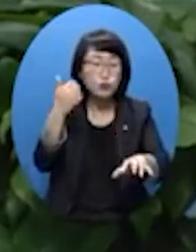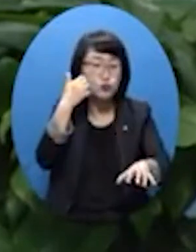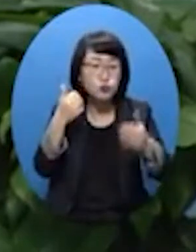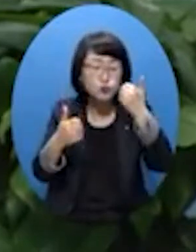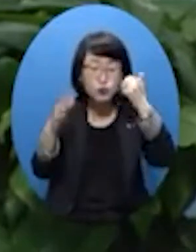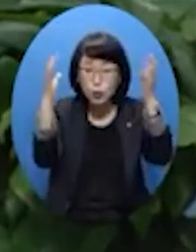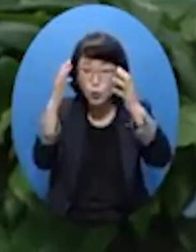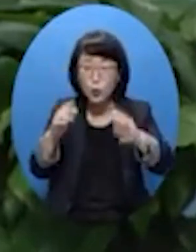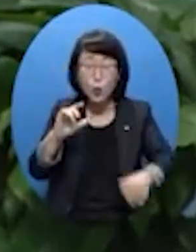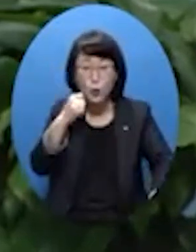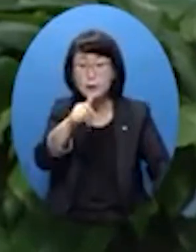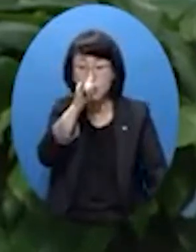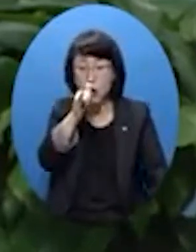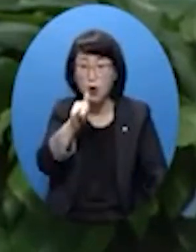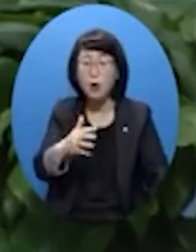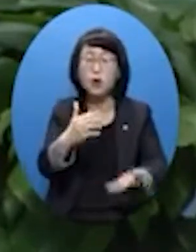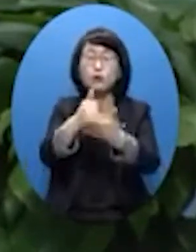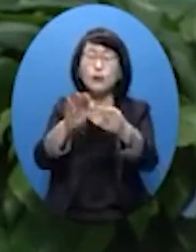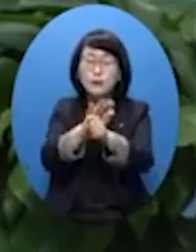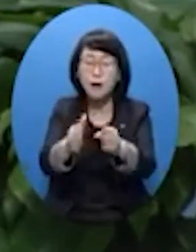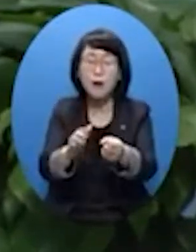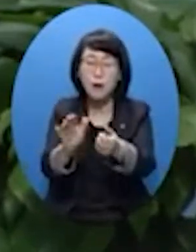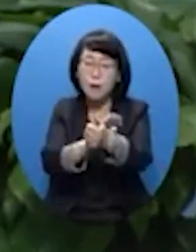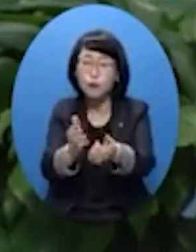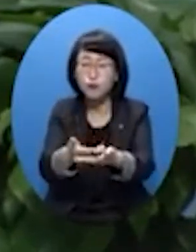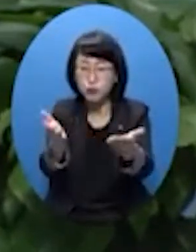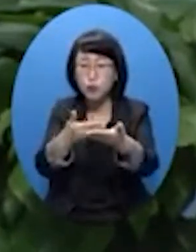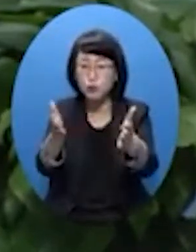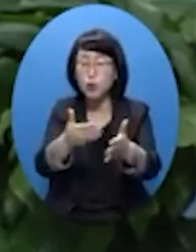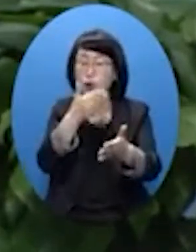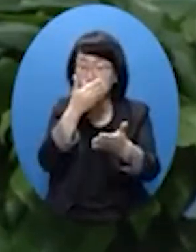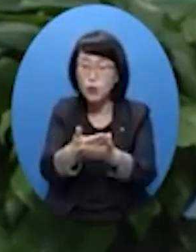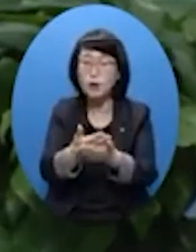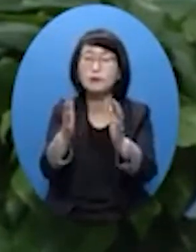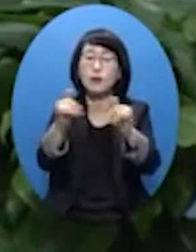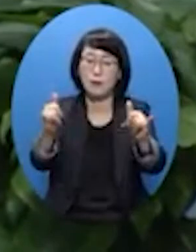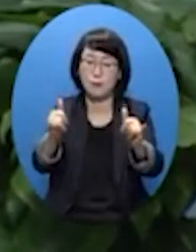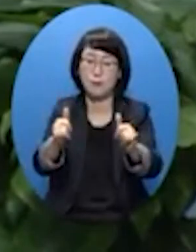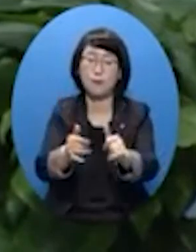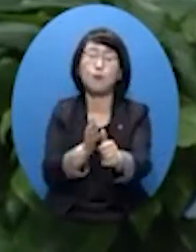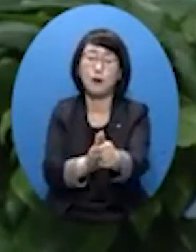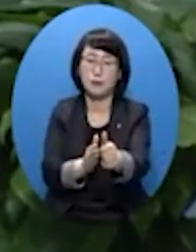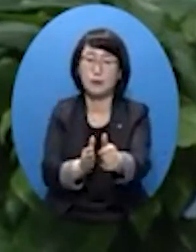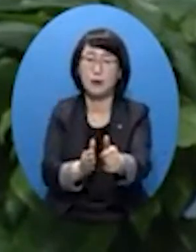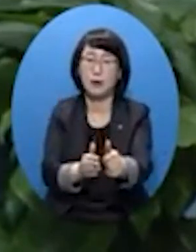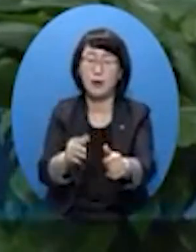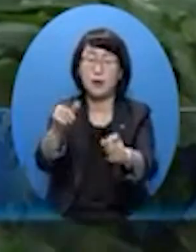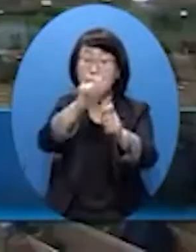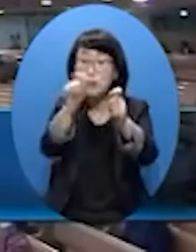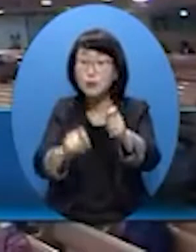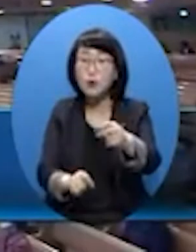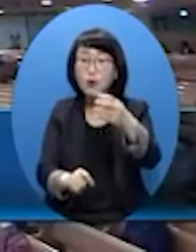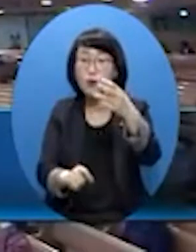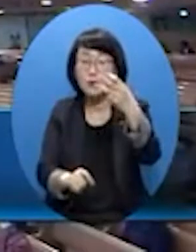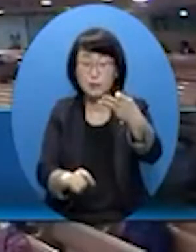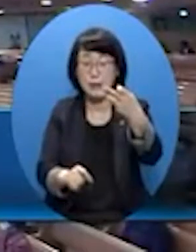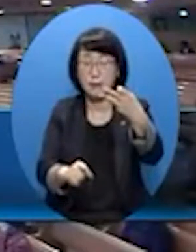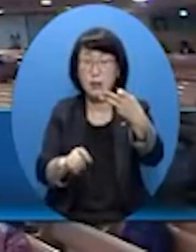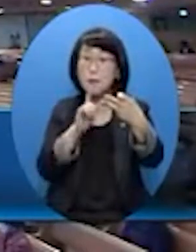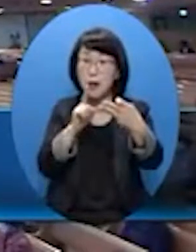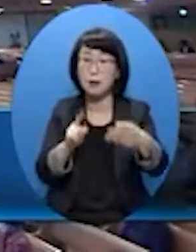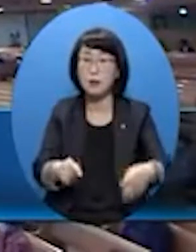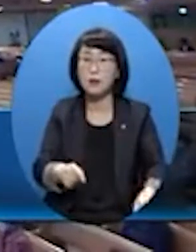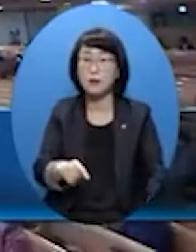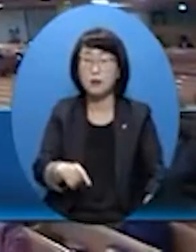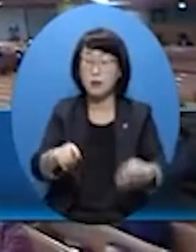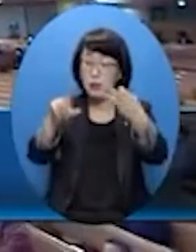어려움 당한 사람들을 뒤 사랑으로 돌보는 김에 귀한 일꾼들이 다 되기를 바랍니다 집에서 13장에 권면의 말씀을 주십니다